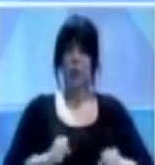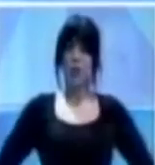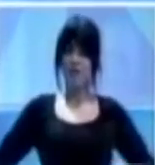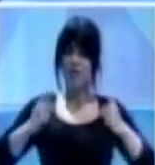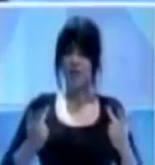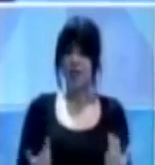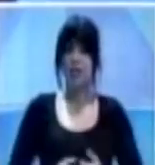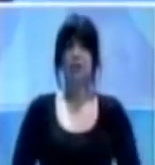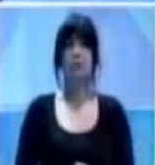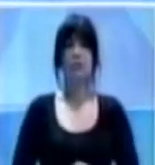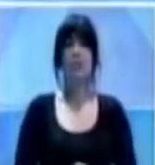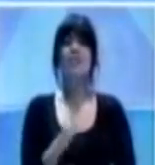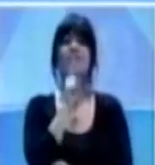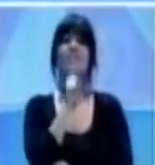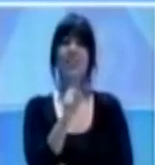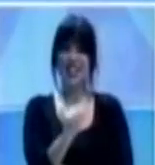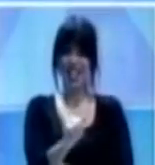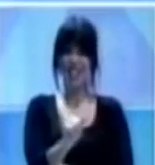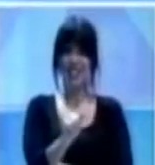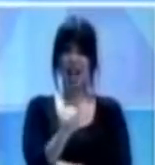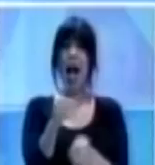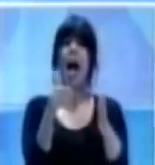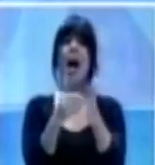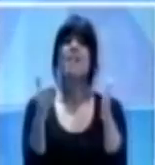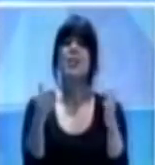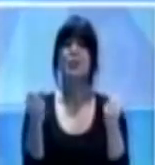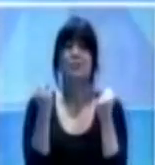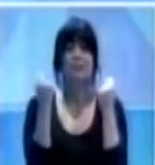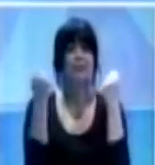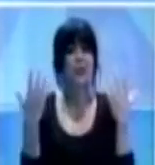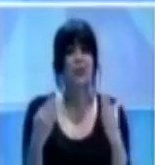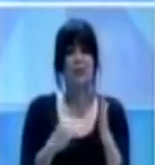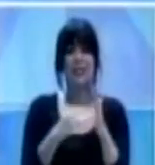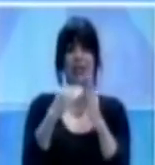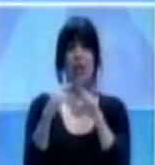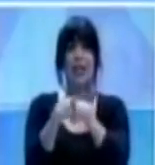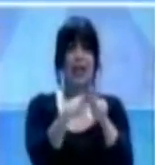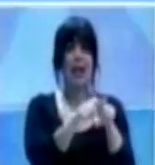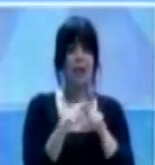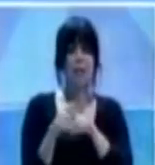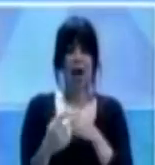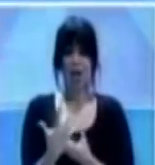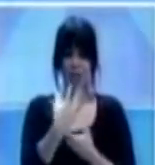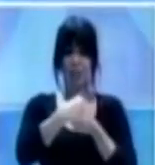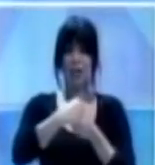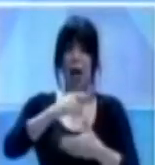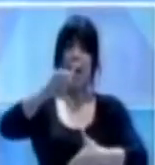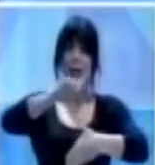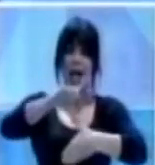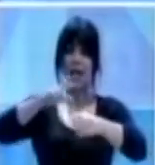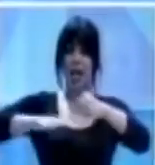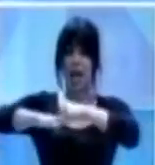survie. Cette réalité qui affecte beaucoup de millions de nos sœurs et frères d'Amérique latine